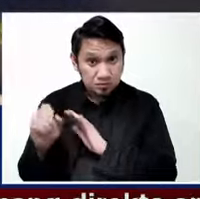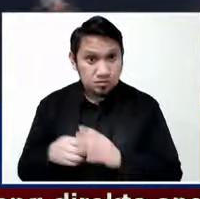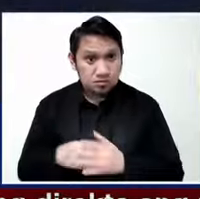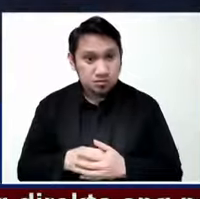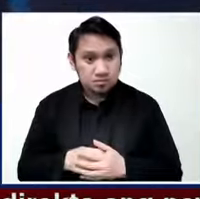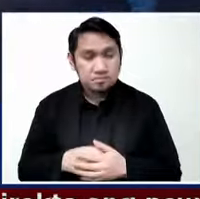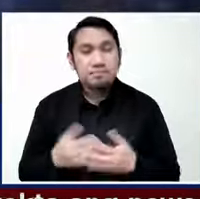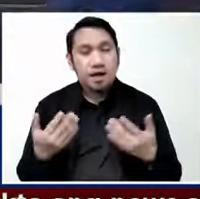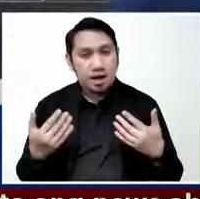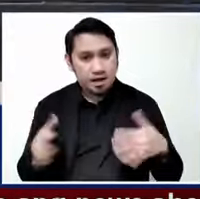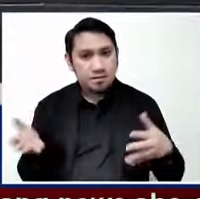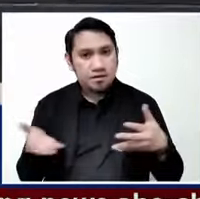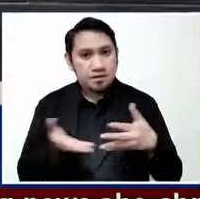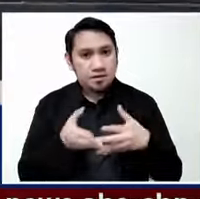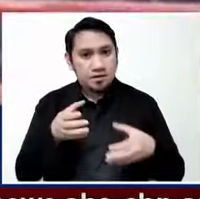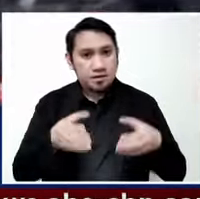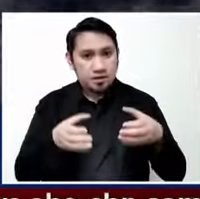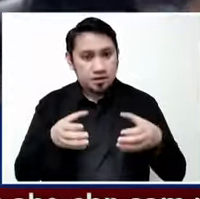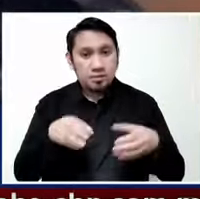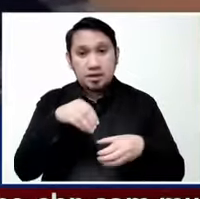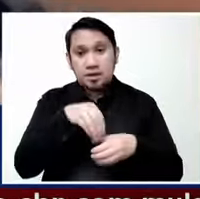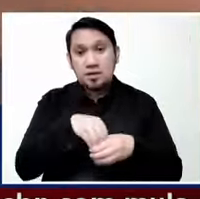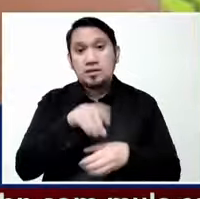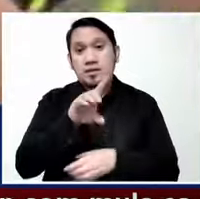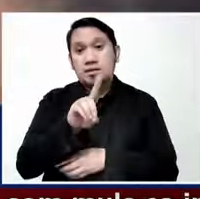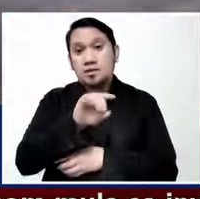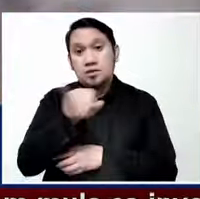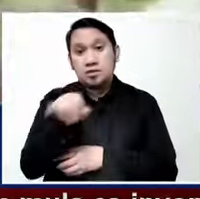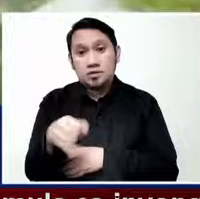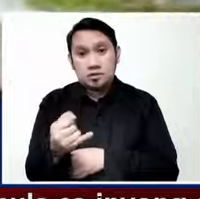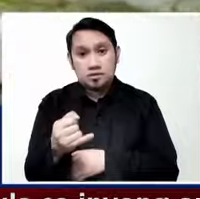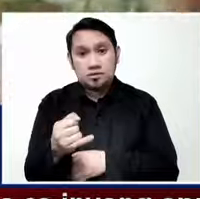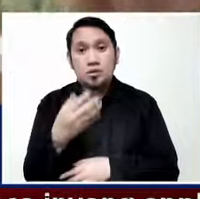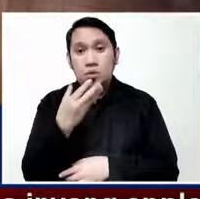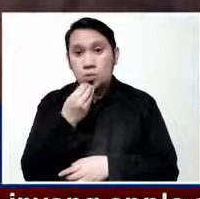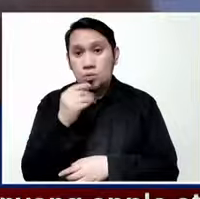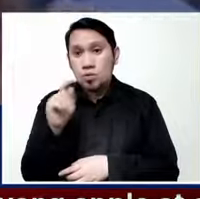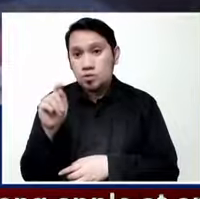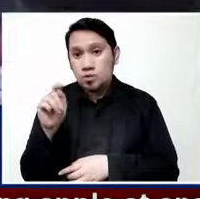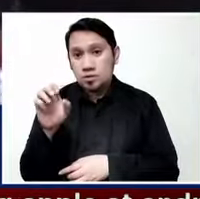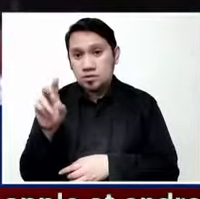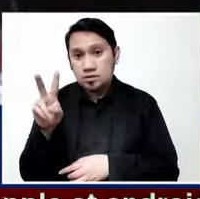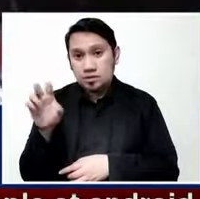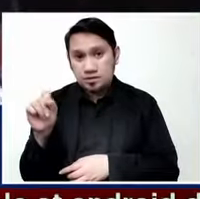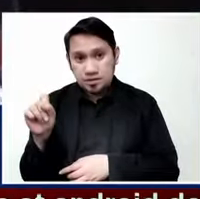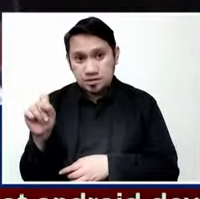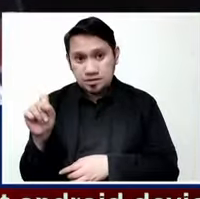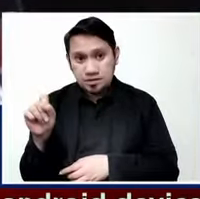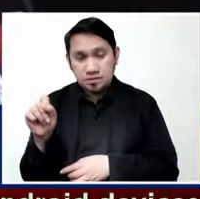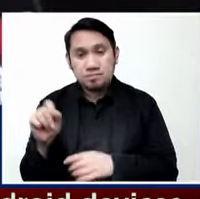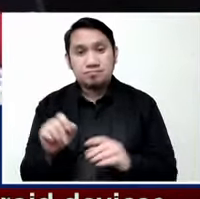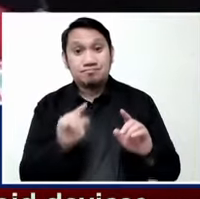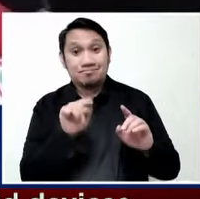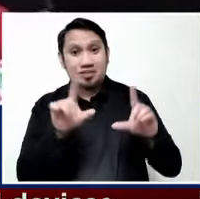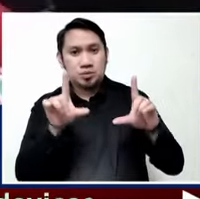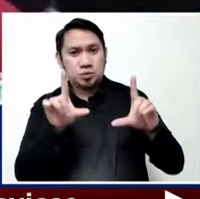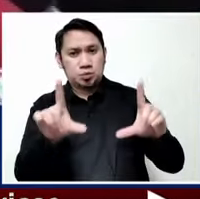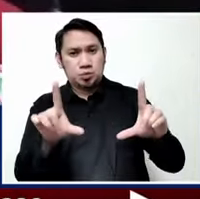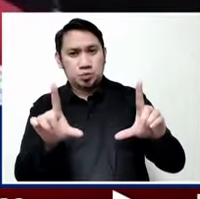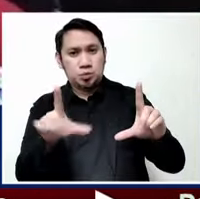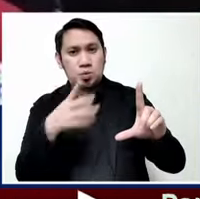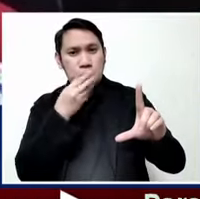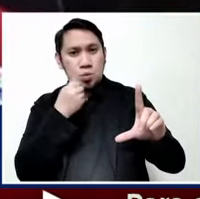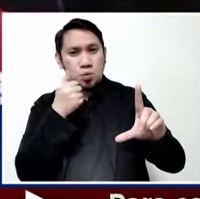sinampahan na rin ang reklamo sa Department of Justice si suspendidong Representative Arnulfo Teves Jr., ang itinuturong umano'y mastermind sa